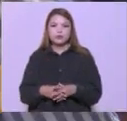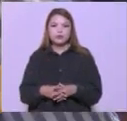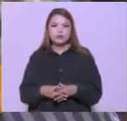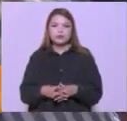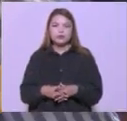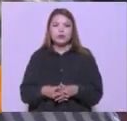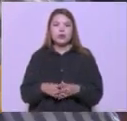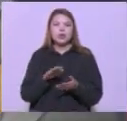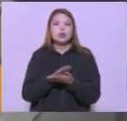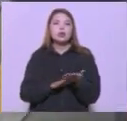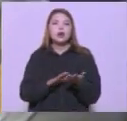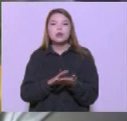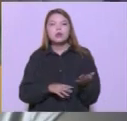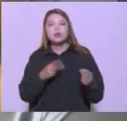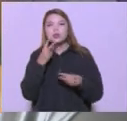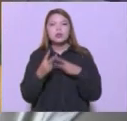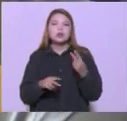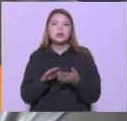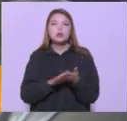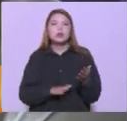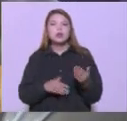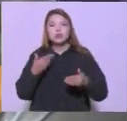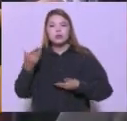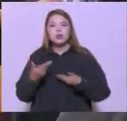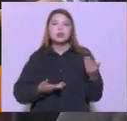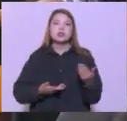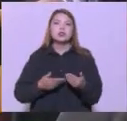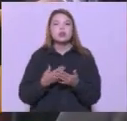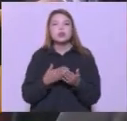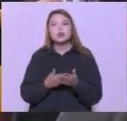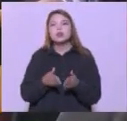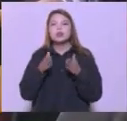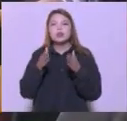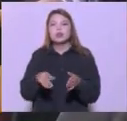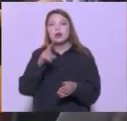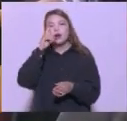В дальнейшем Карл Бушби намерен продолжить пешее путешествие, направившись из